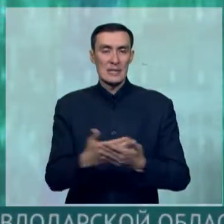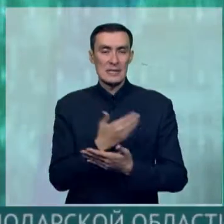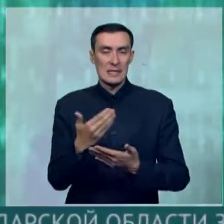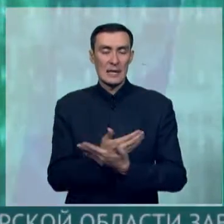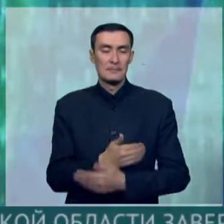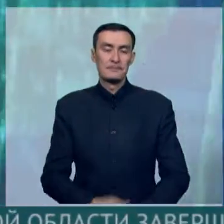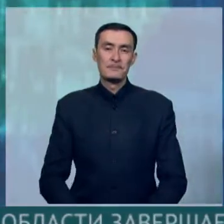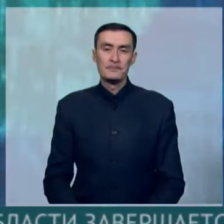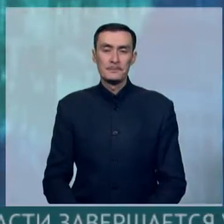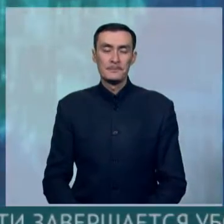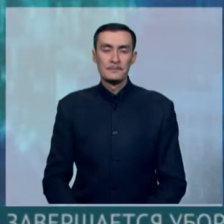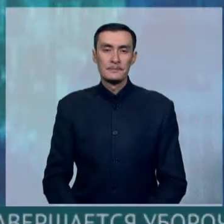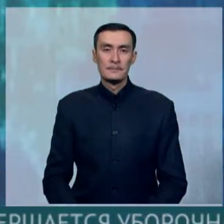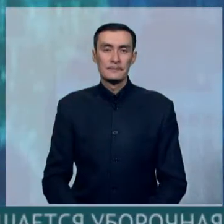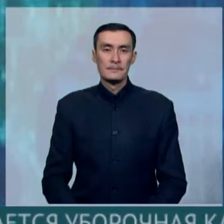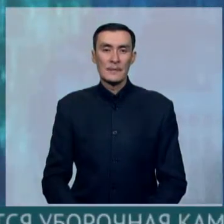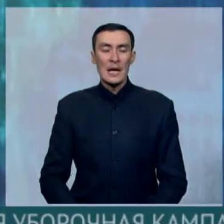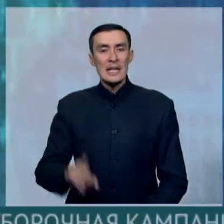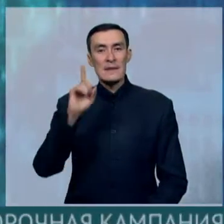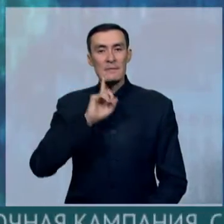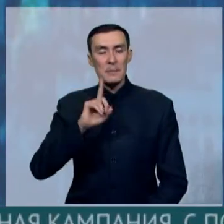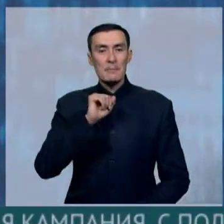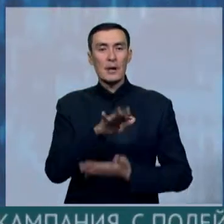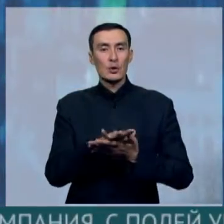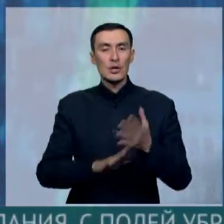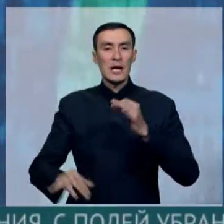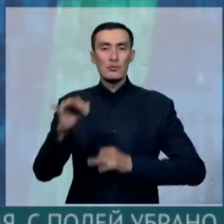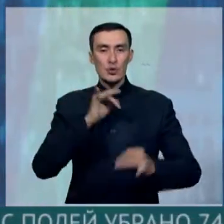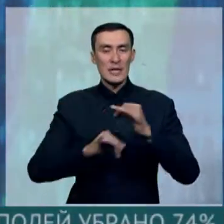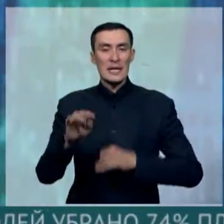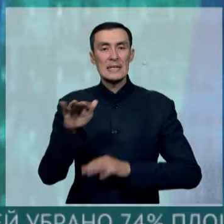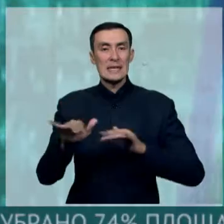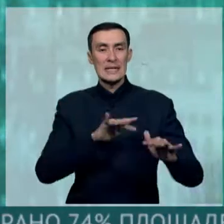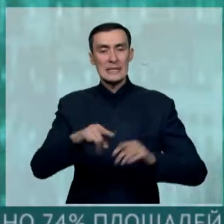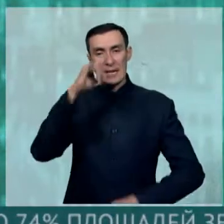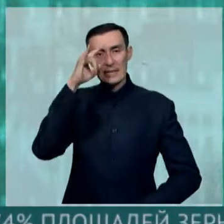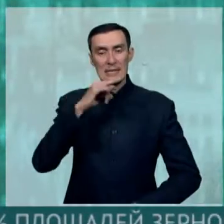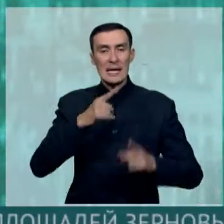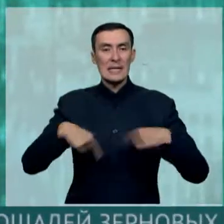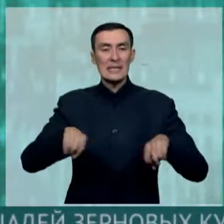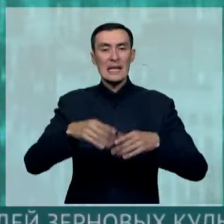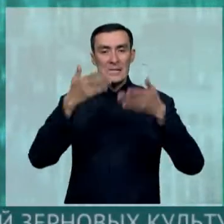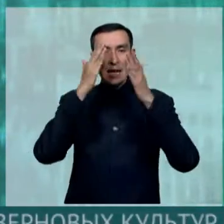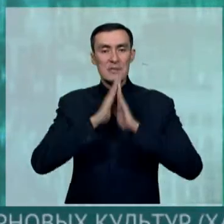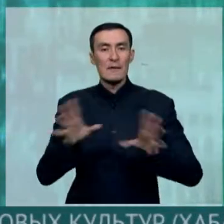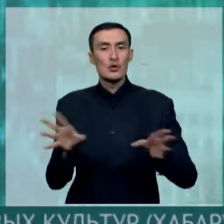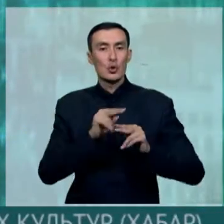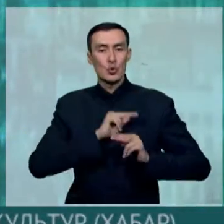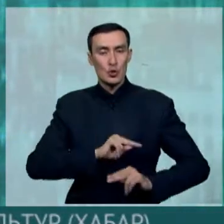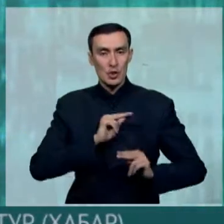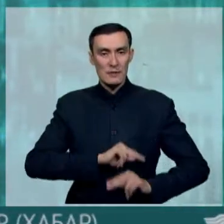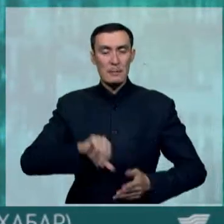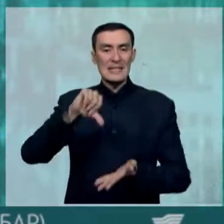новостях в 21:00. Тем временем продолжается обсуждение деятельности Казахстана в Организации исламского